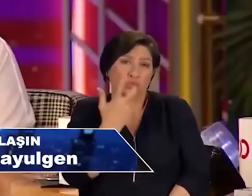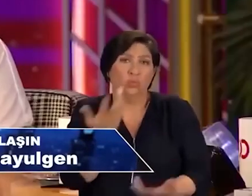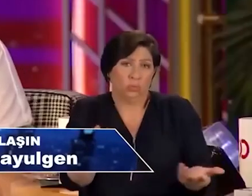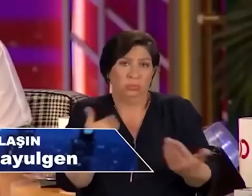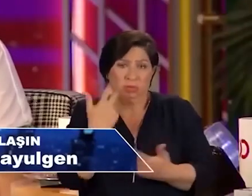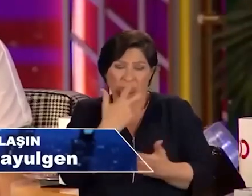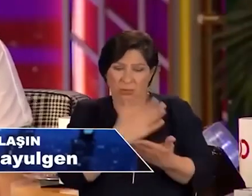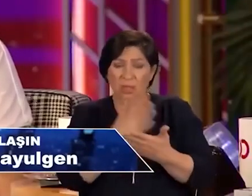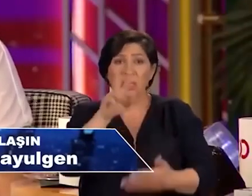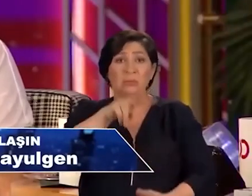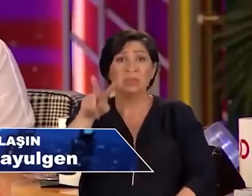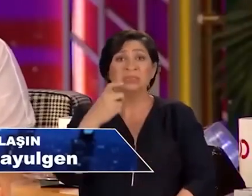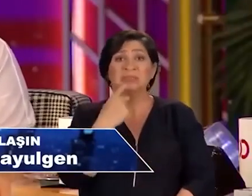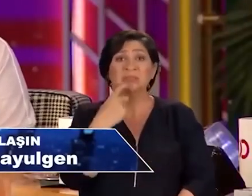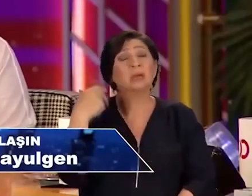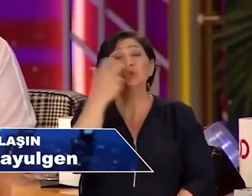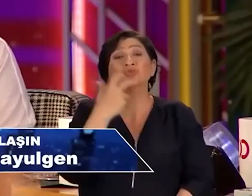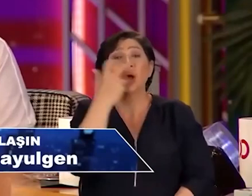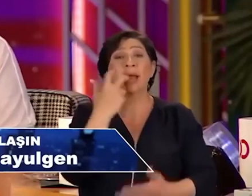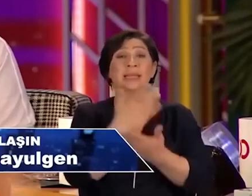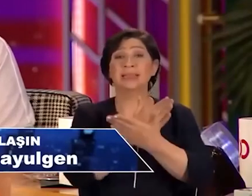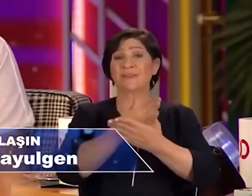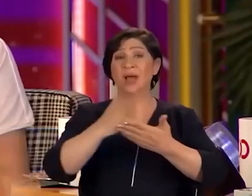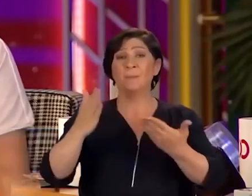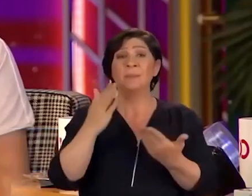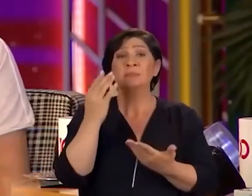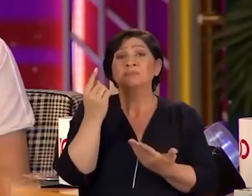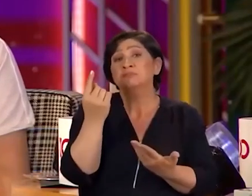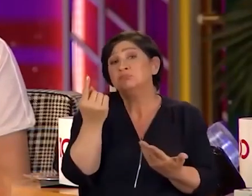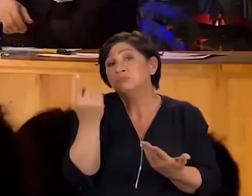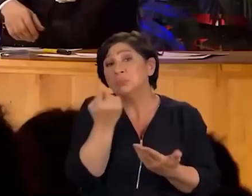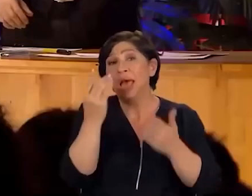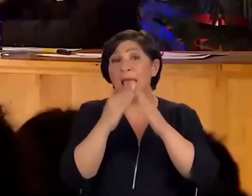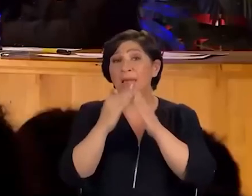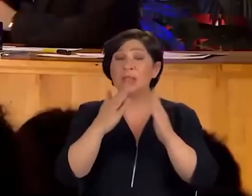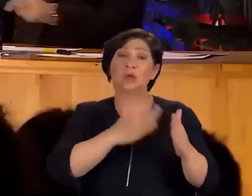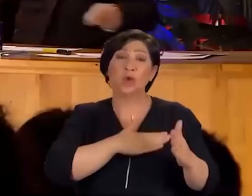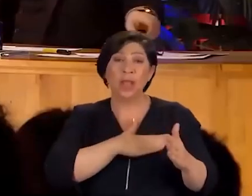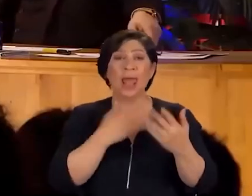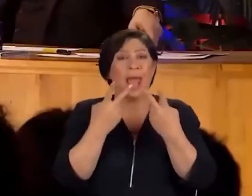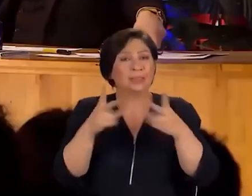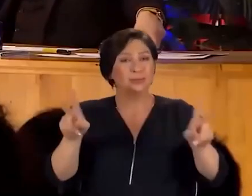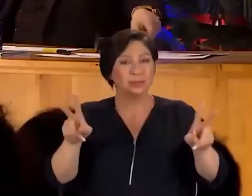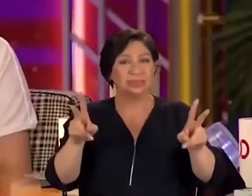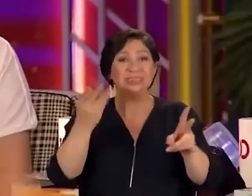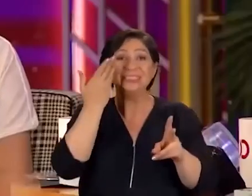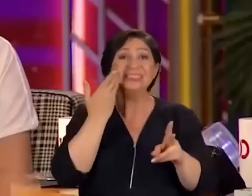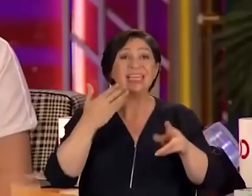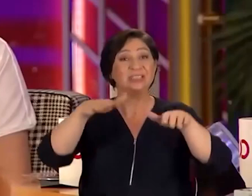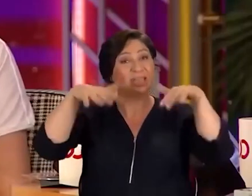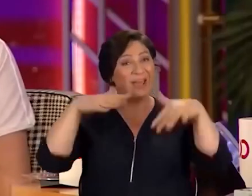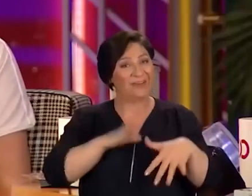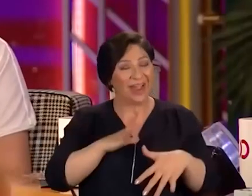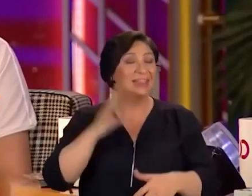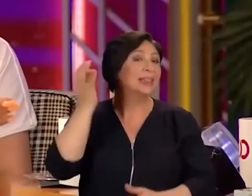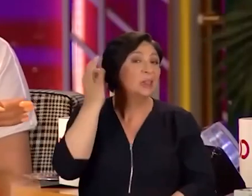hala işte 22 sene olmuş. 22 senedir bana işte bir şekilde evlerini, gönüllerini açmışlar,